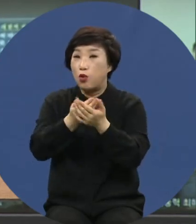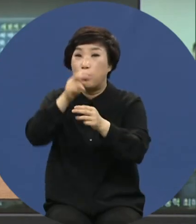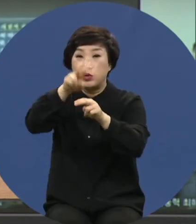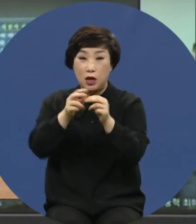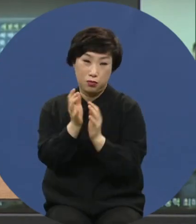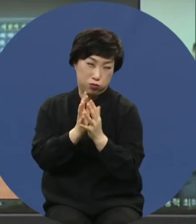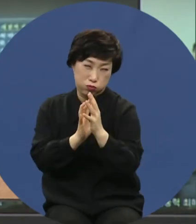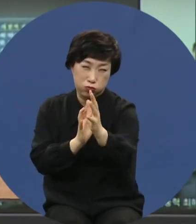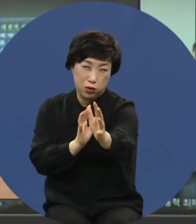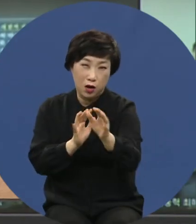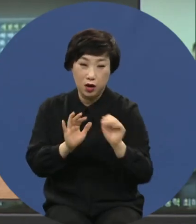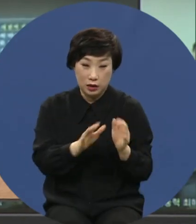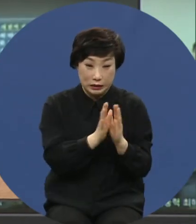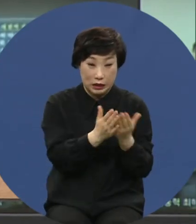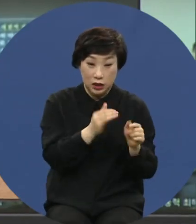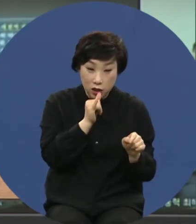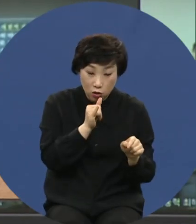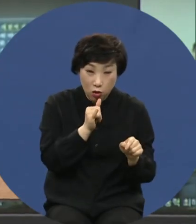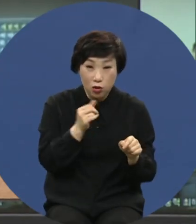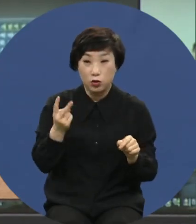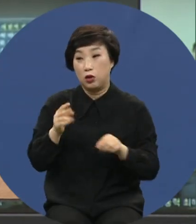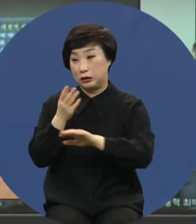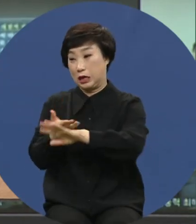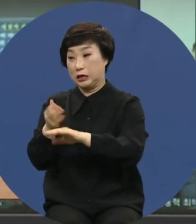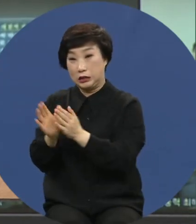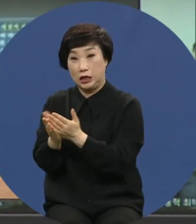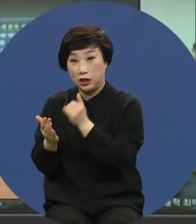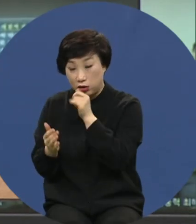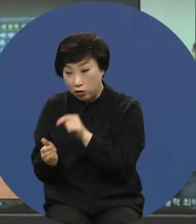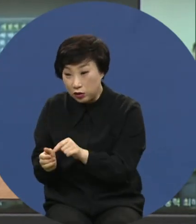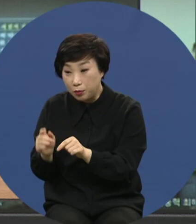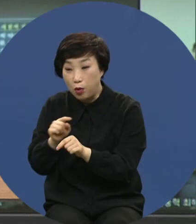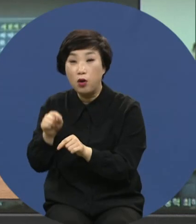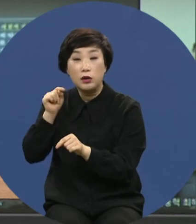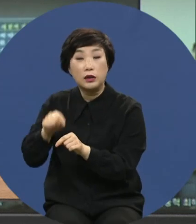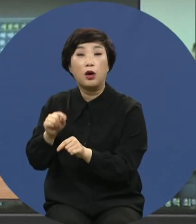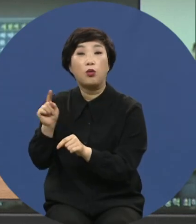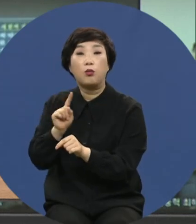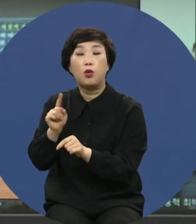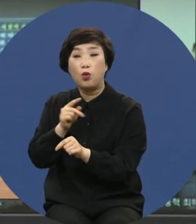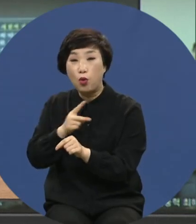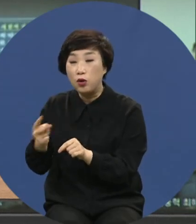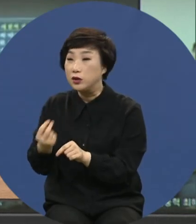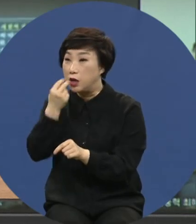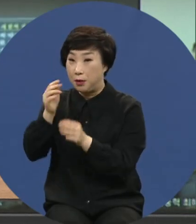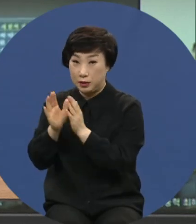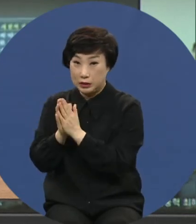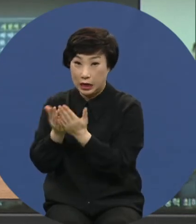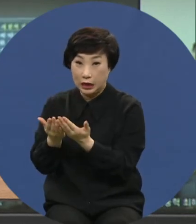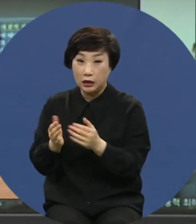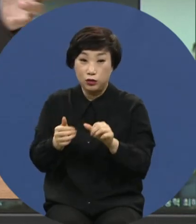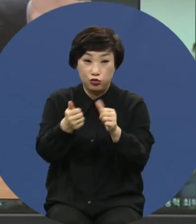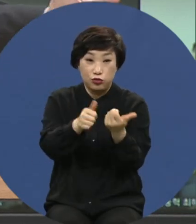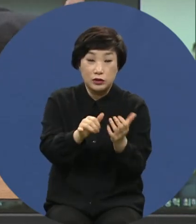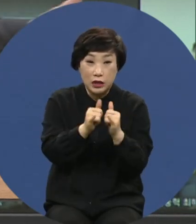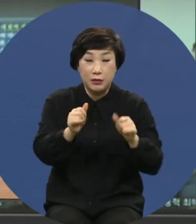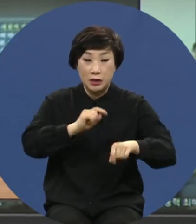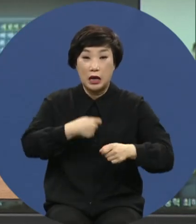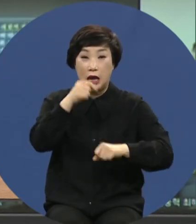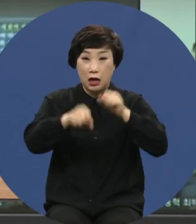섰는데 책들이 펴있고 또 다른 책에 펴있으니 곧 생명책이라. 죽은 자들이 자기